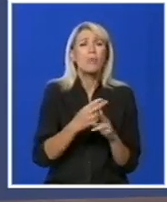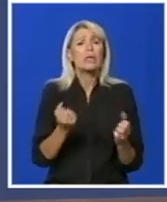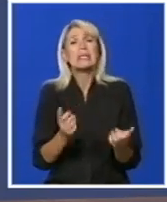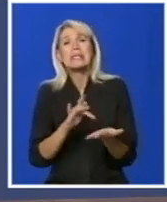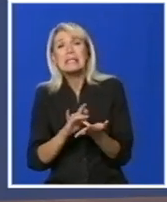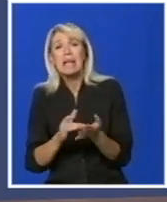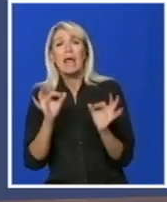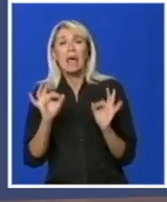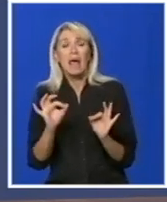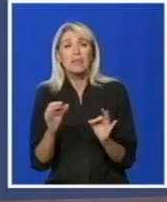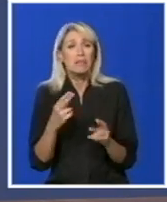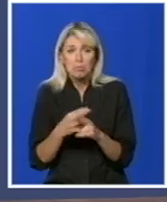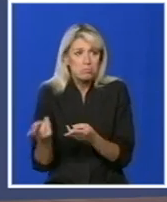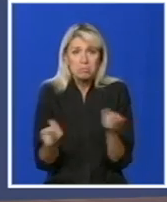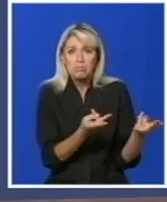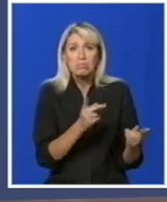budu zbrinuti.